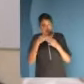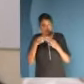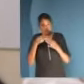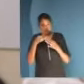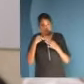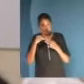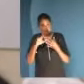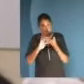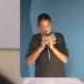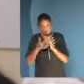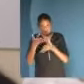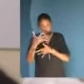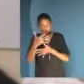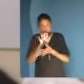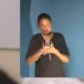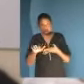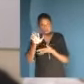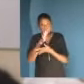Et nous devons